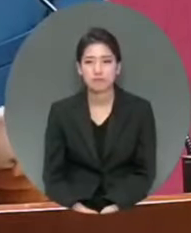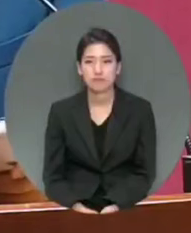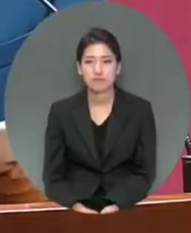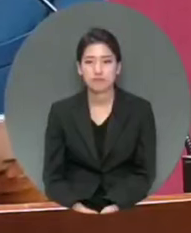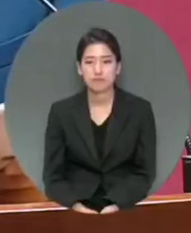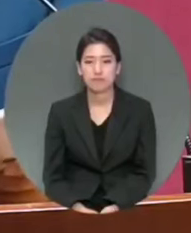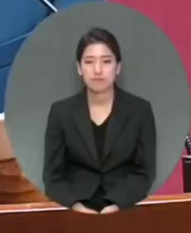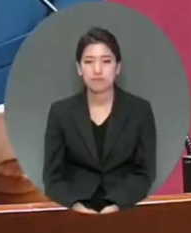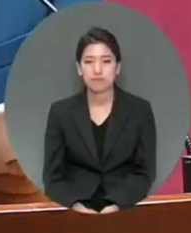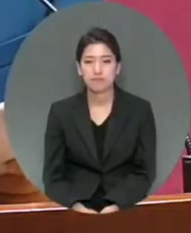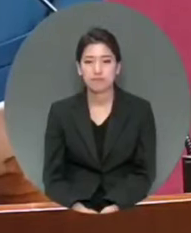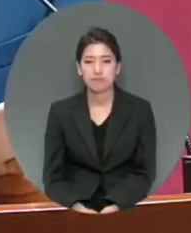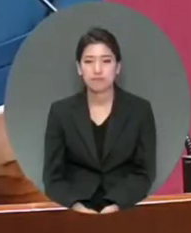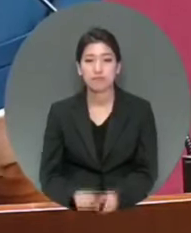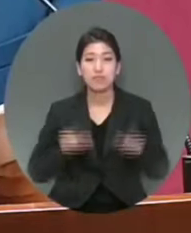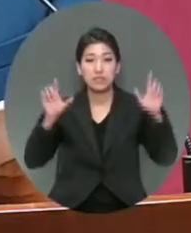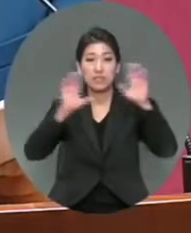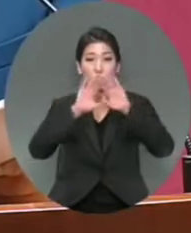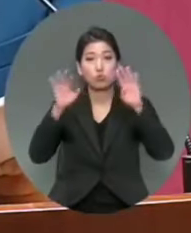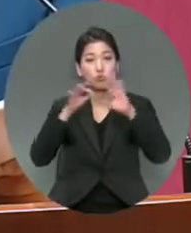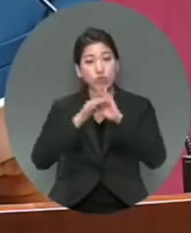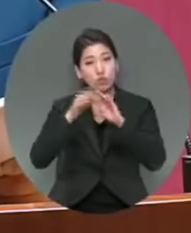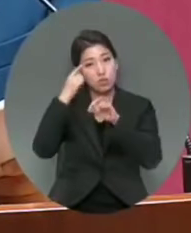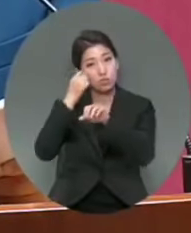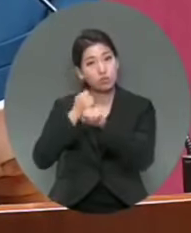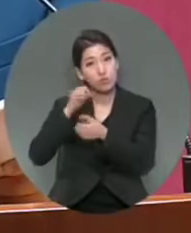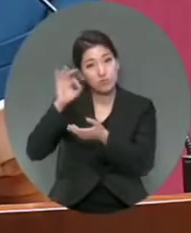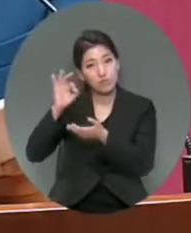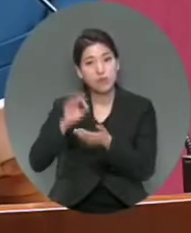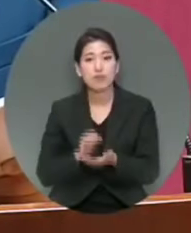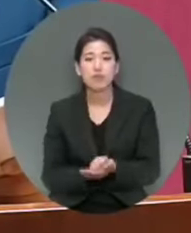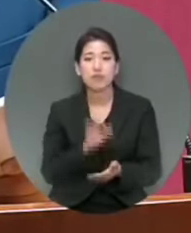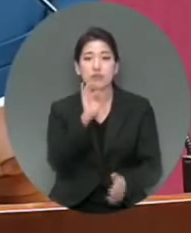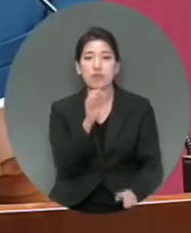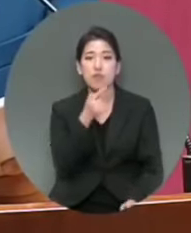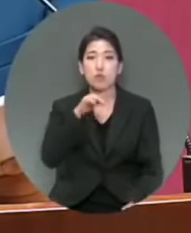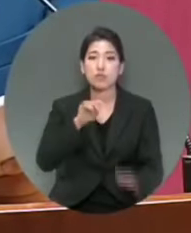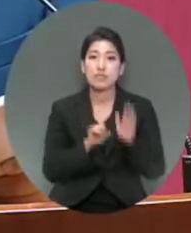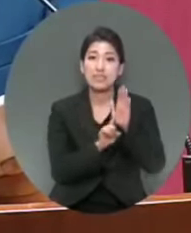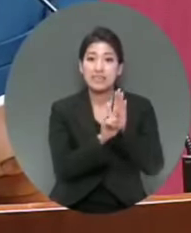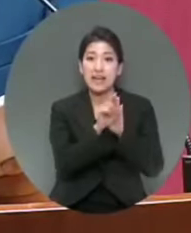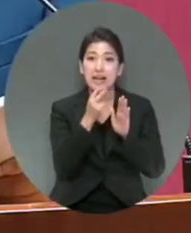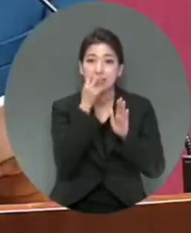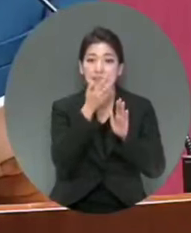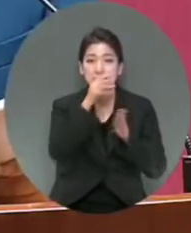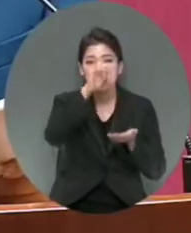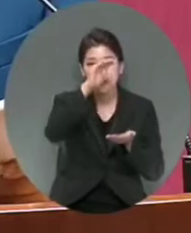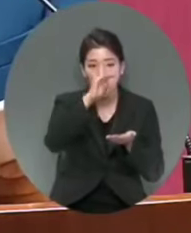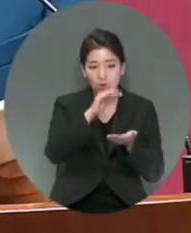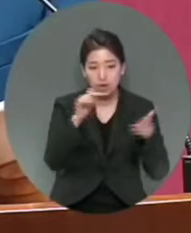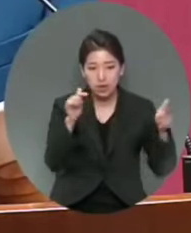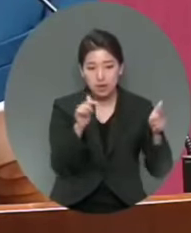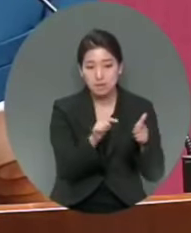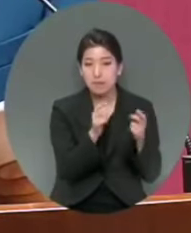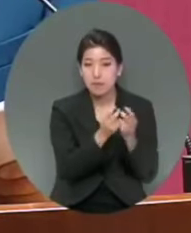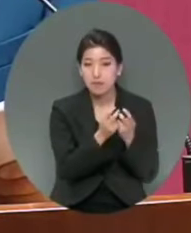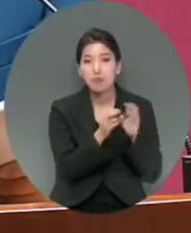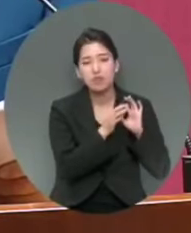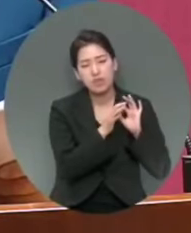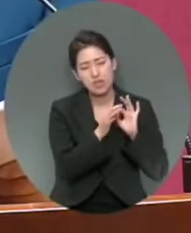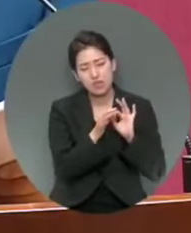기후 대응 기금 R&D 사업 중에 그 비이산화탄소 온실가스 저감 사업화 연계기술 개발 사업은 이게 계속